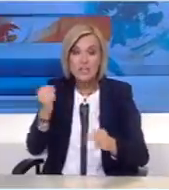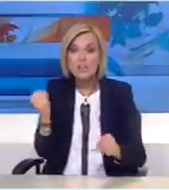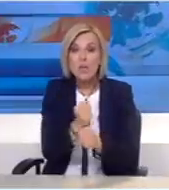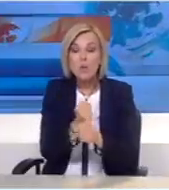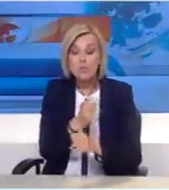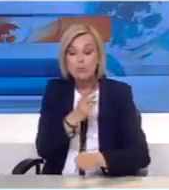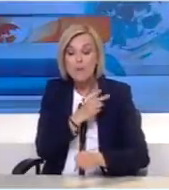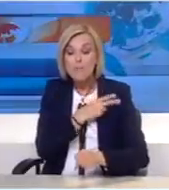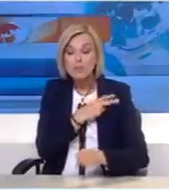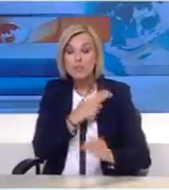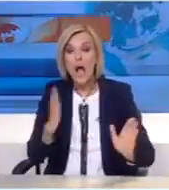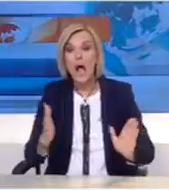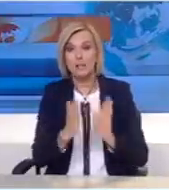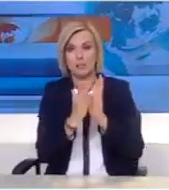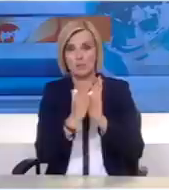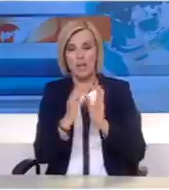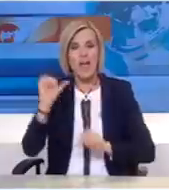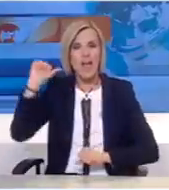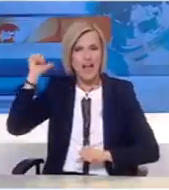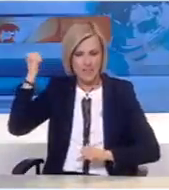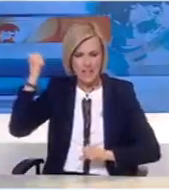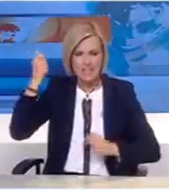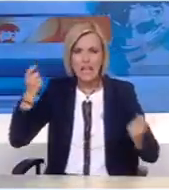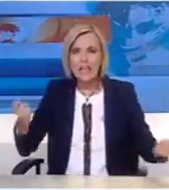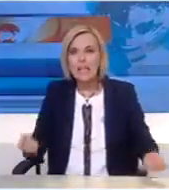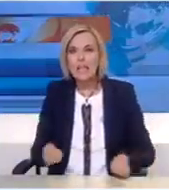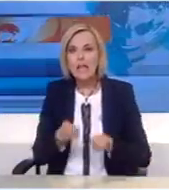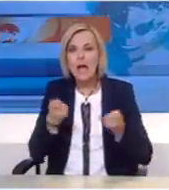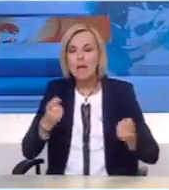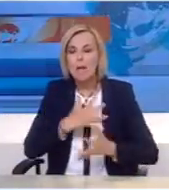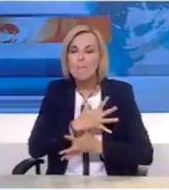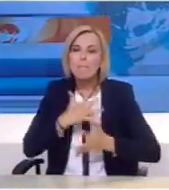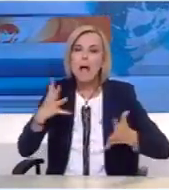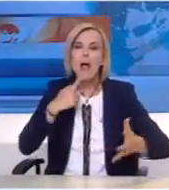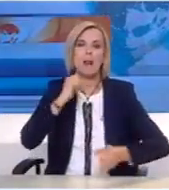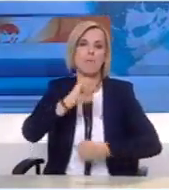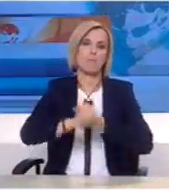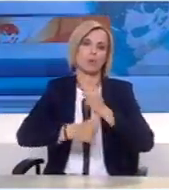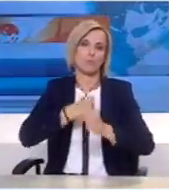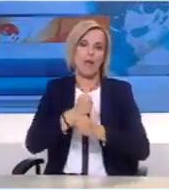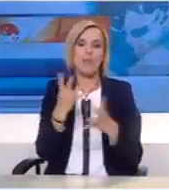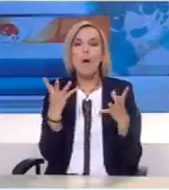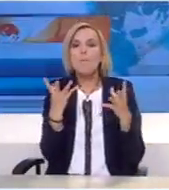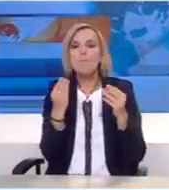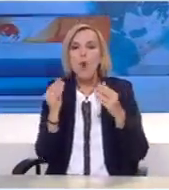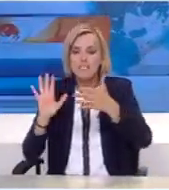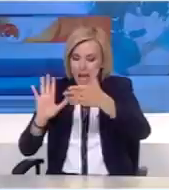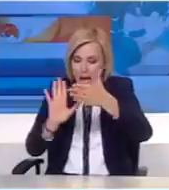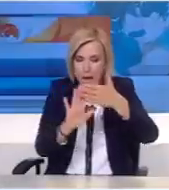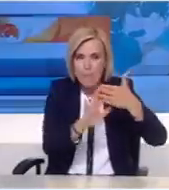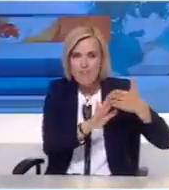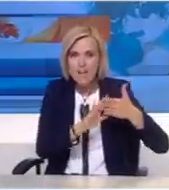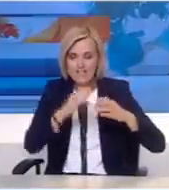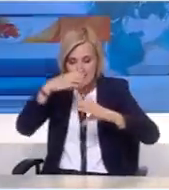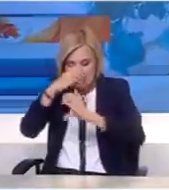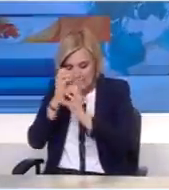κοινωνία. Από χθες γίνεται μια γιγαντιαία προσπάθεια με δεκάδες συχνηλατήσεις, η οποία είναι σε εξέλιξη αυτή